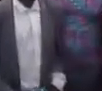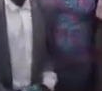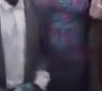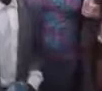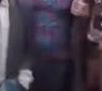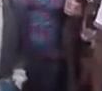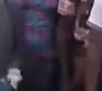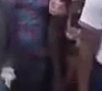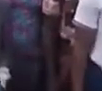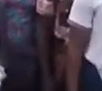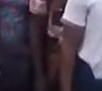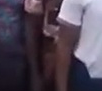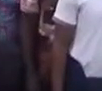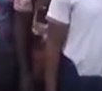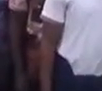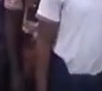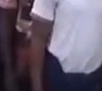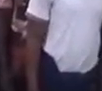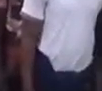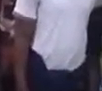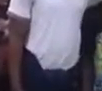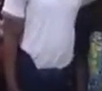rwa sugera